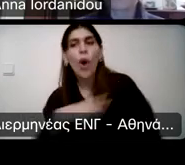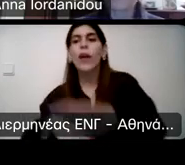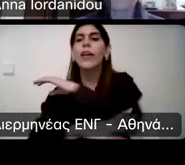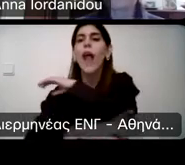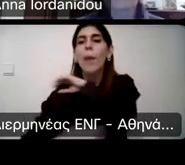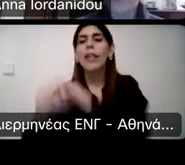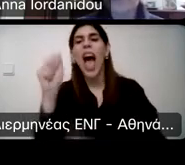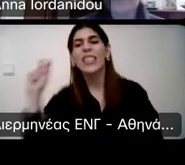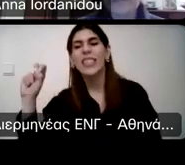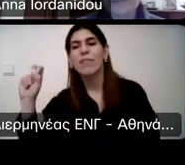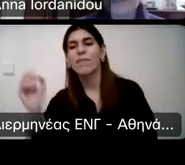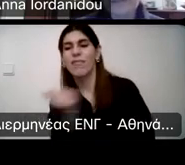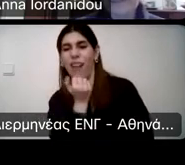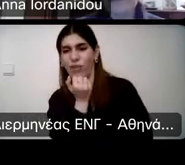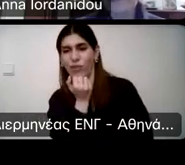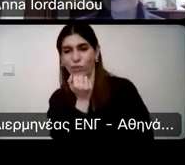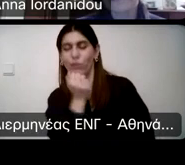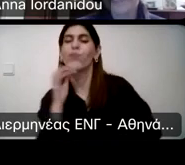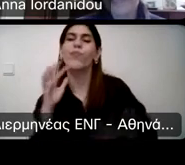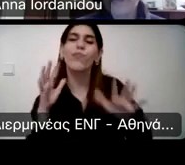Λοιπόν, όπως βλέπετε,